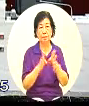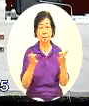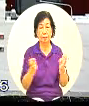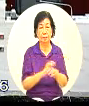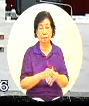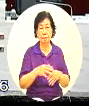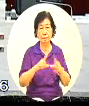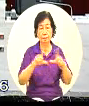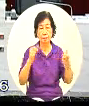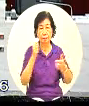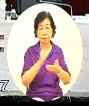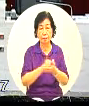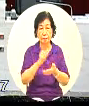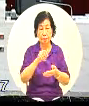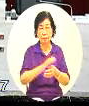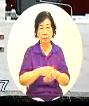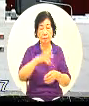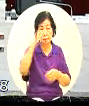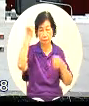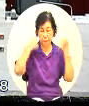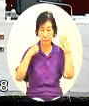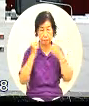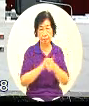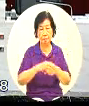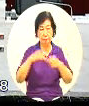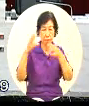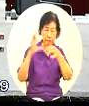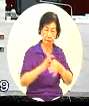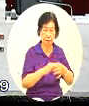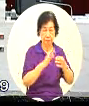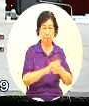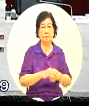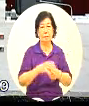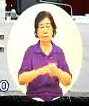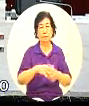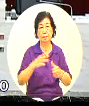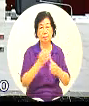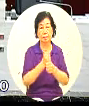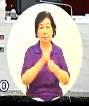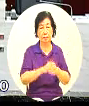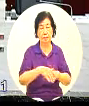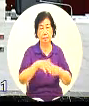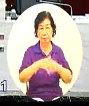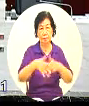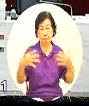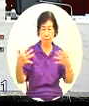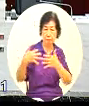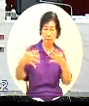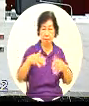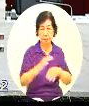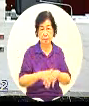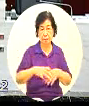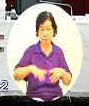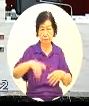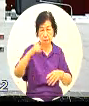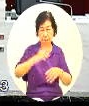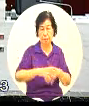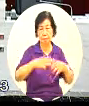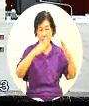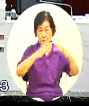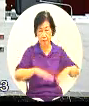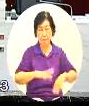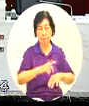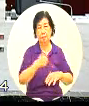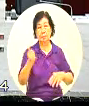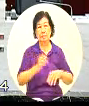大报告，上午继续市政总执行。第一位由沈林章议员执行，时间45分钟。